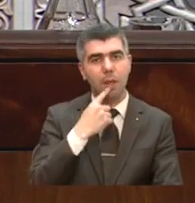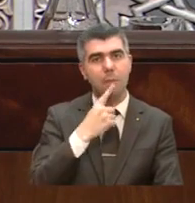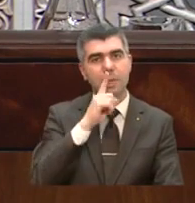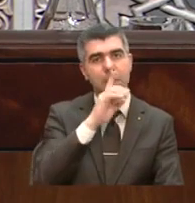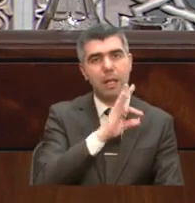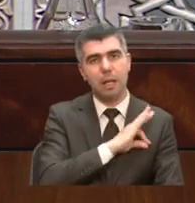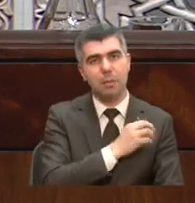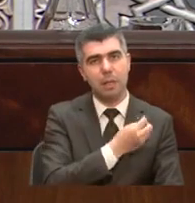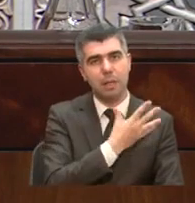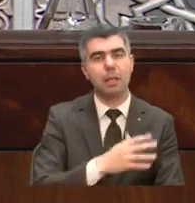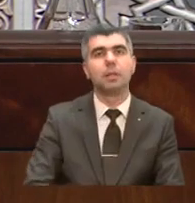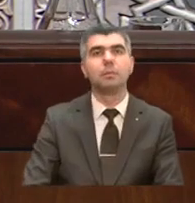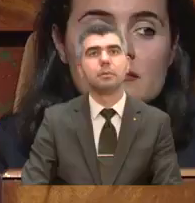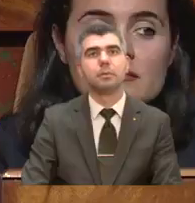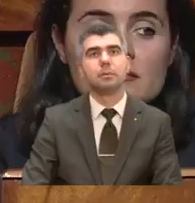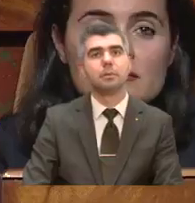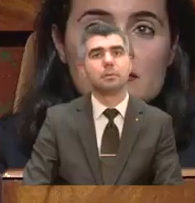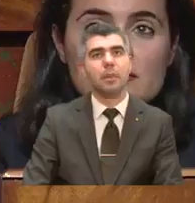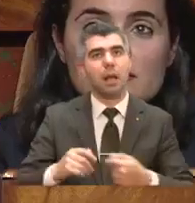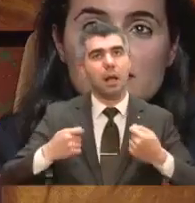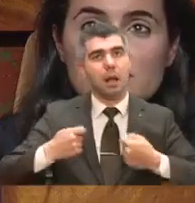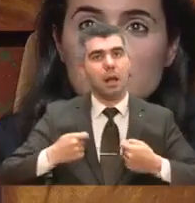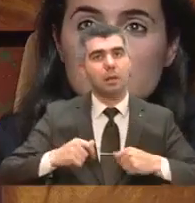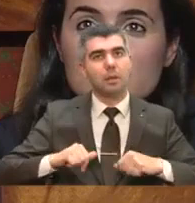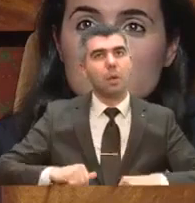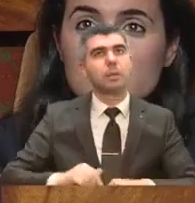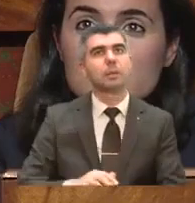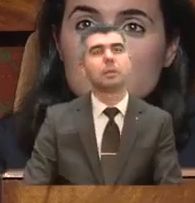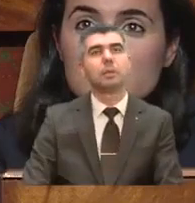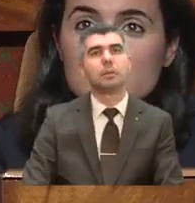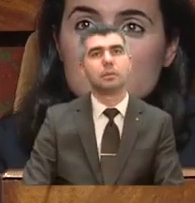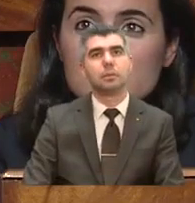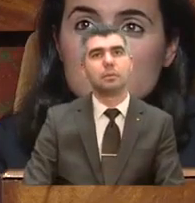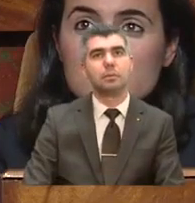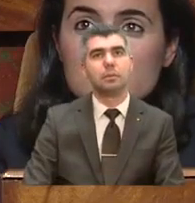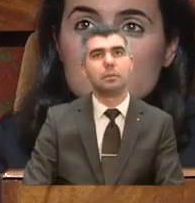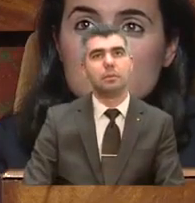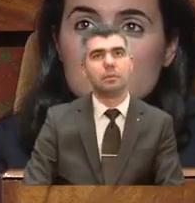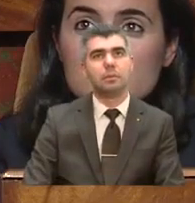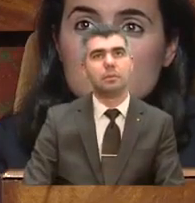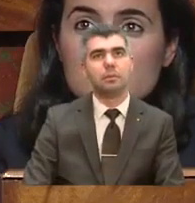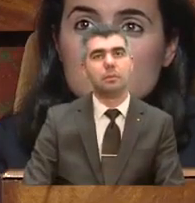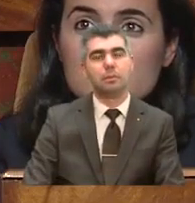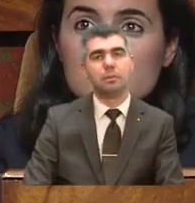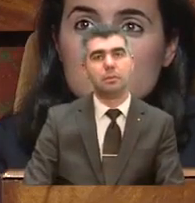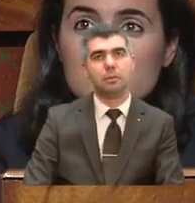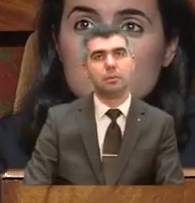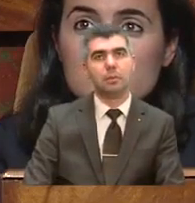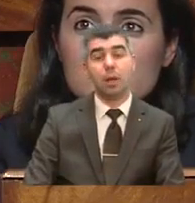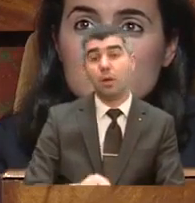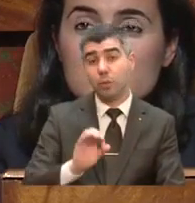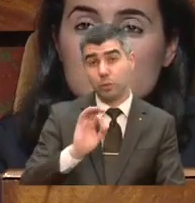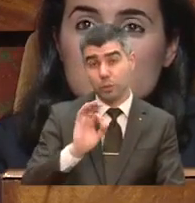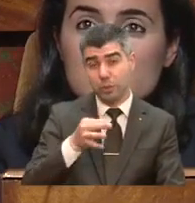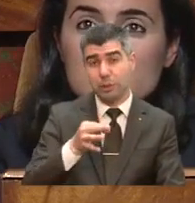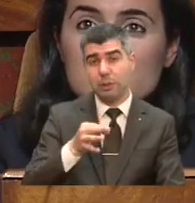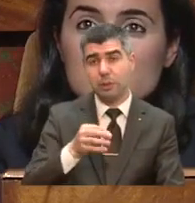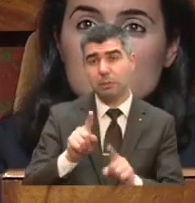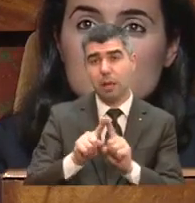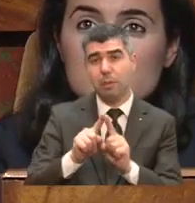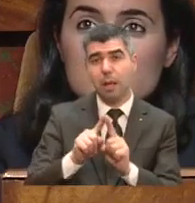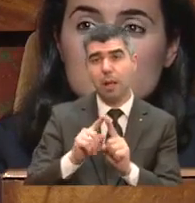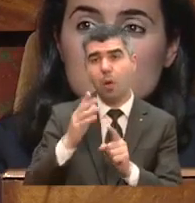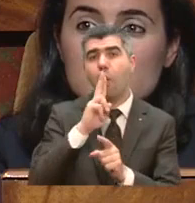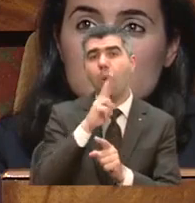الرحيم. سيد الرئيس، سيد الوزير، حضور الكريم، هل لدى الحكومة برنامج لإصلاح